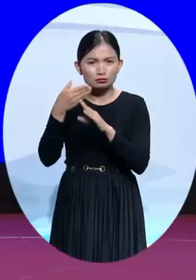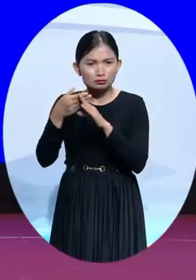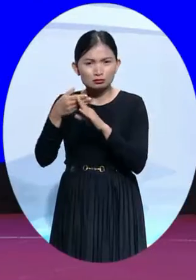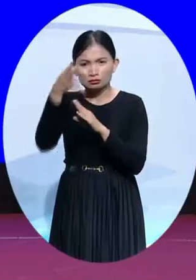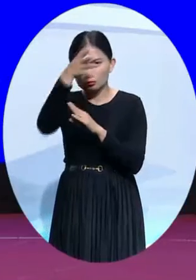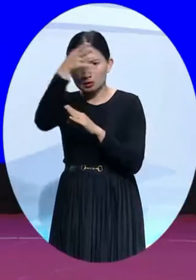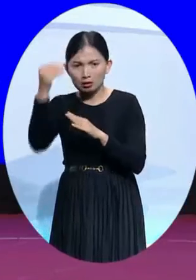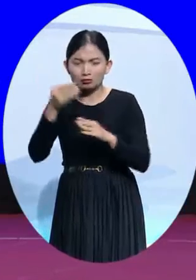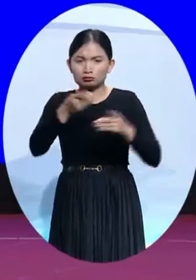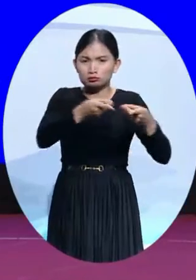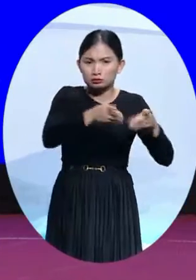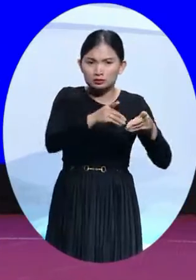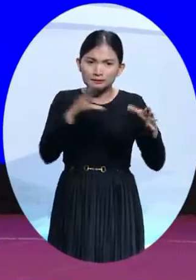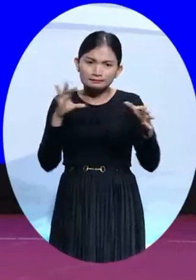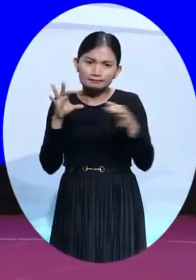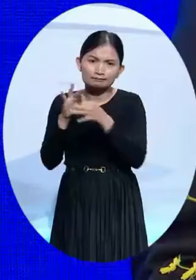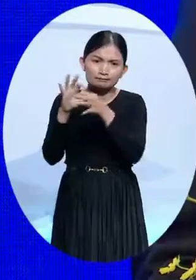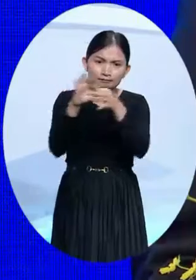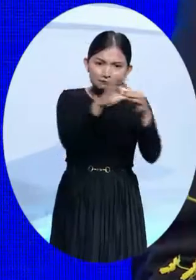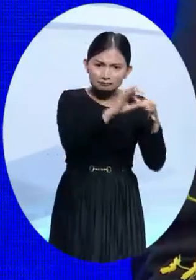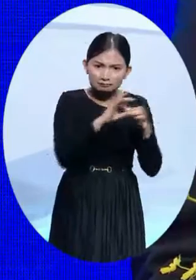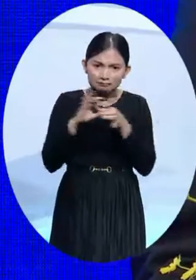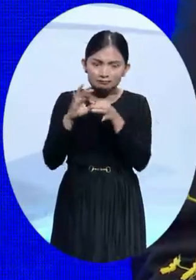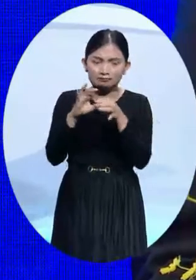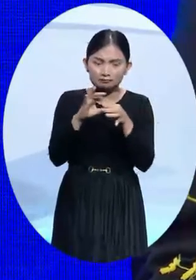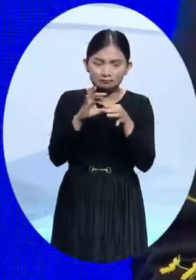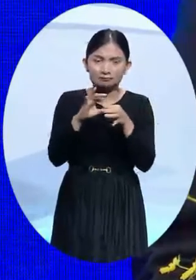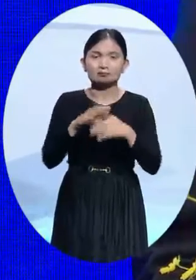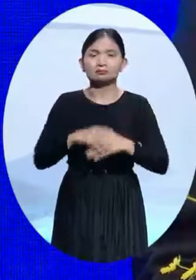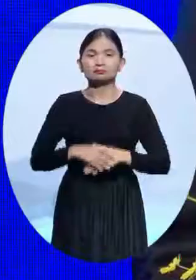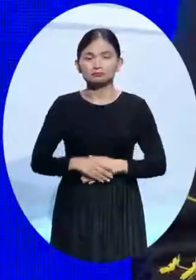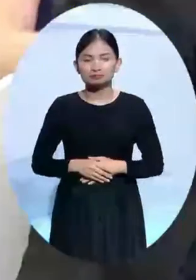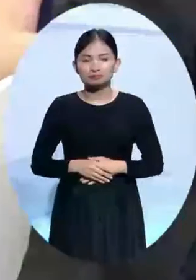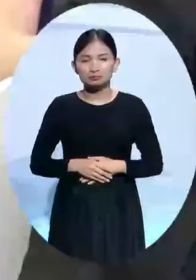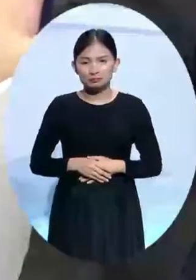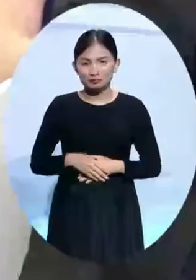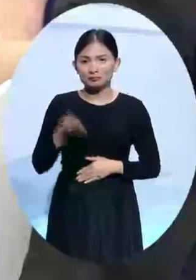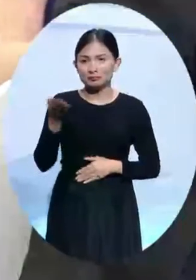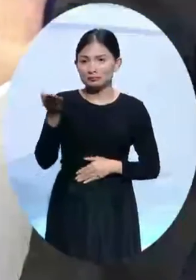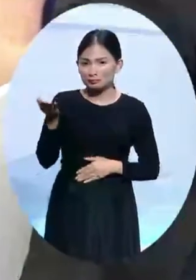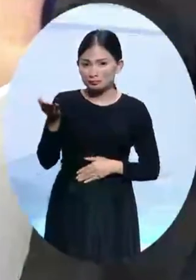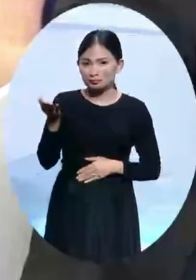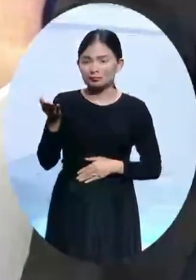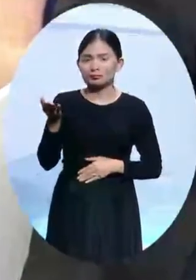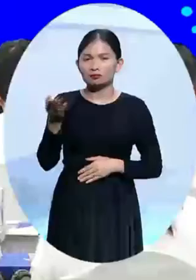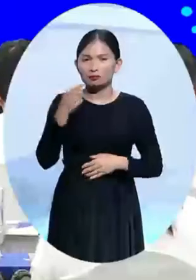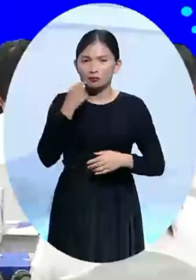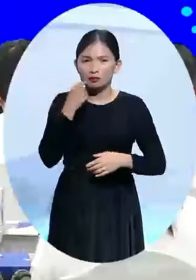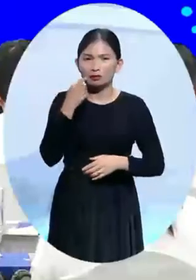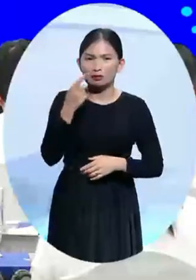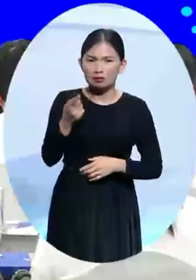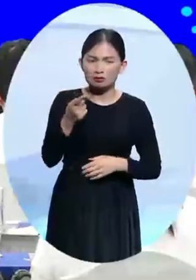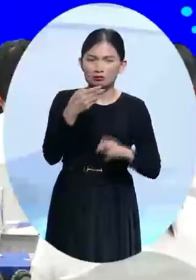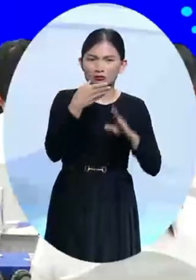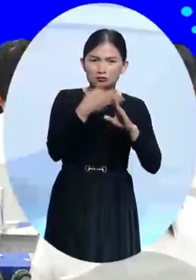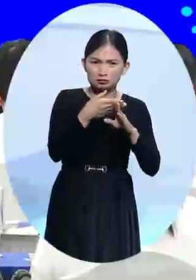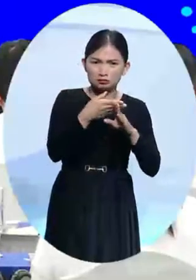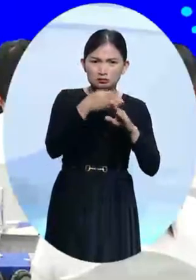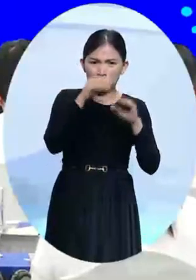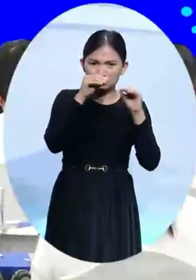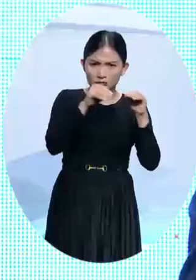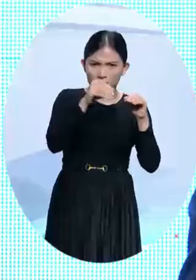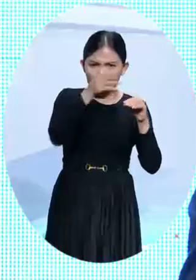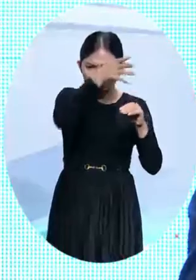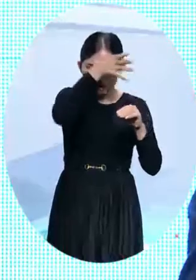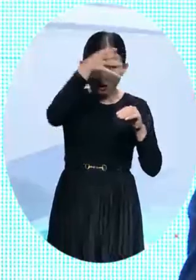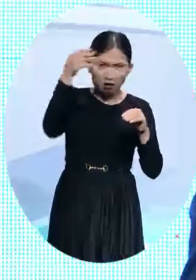Phó Giáo sư Tiến sĩ Vũ Hải Quân, Giám đốc Đại học Quốc gia Thành phố Hồ Chí Minh, hệ thống đại học công có vai trò nòng cốt, tối quan trọng trong hệ thống giáo dục đại học